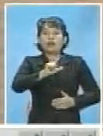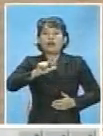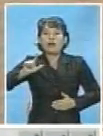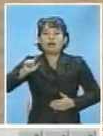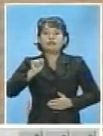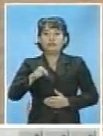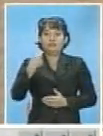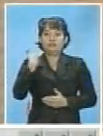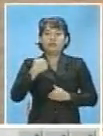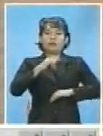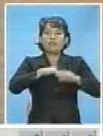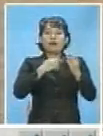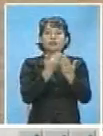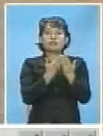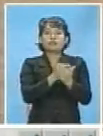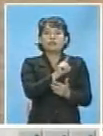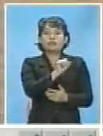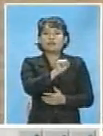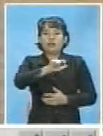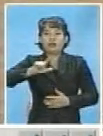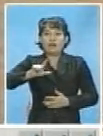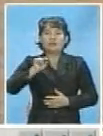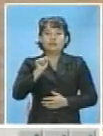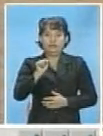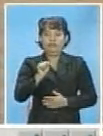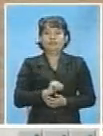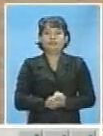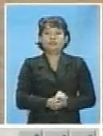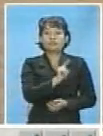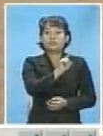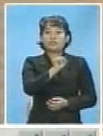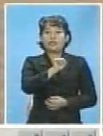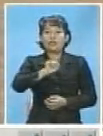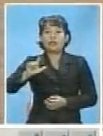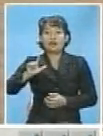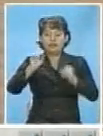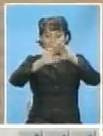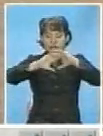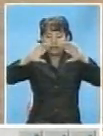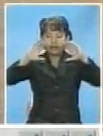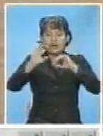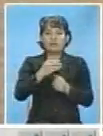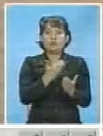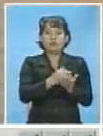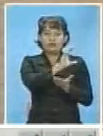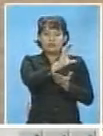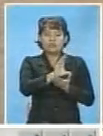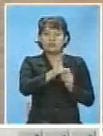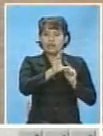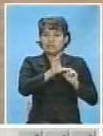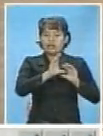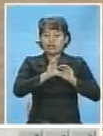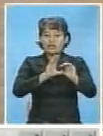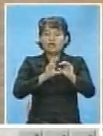ซึ่งก็คือ1แสนล้านบาท1แสนล้านบาทท่านประธานคะรัฐบาลสามารถนำเอามาเยียวยาฟื้